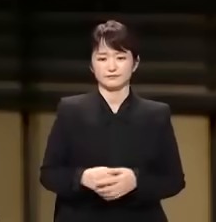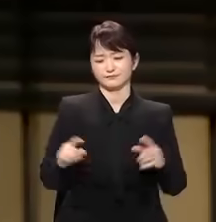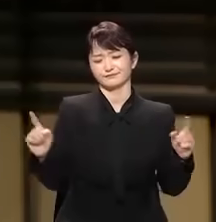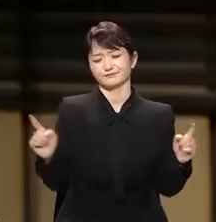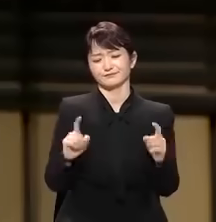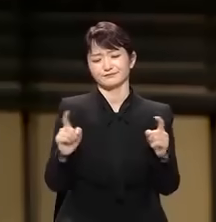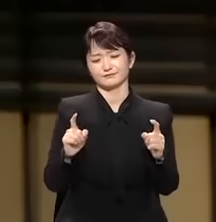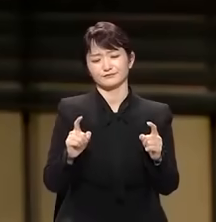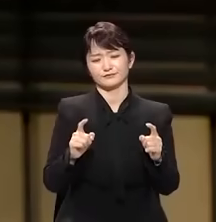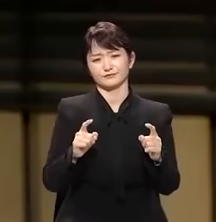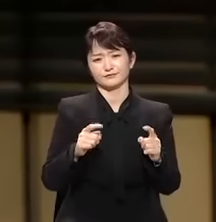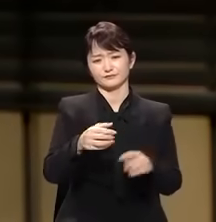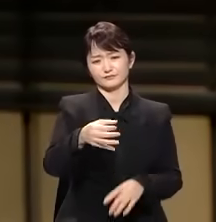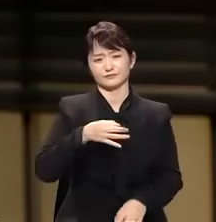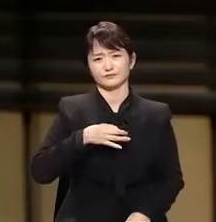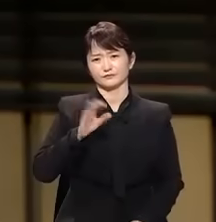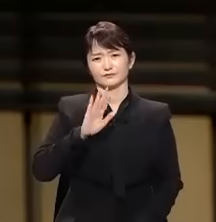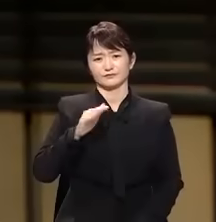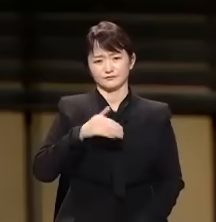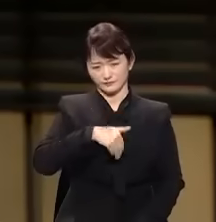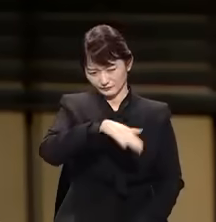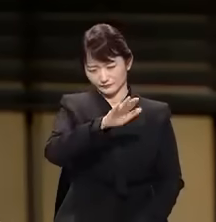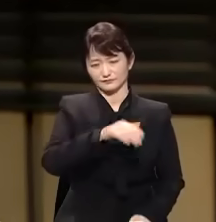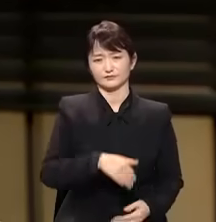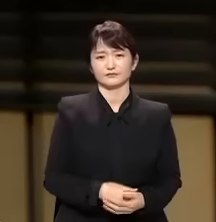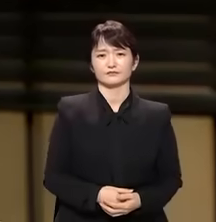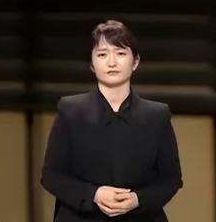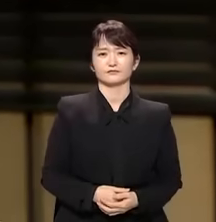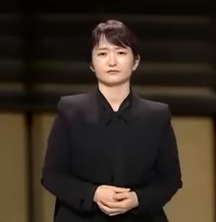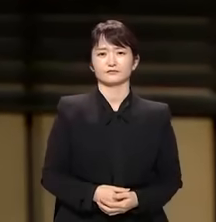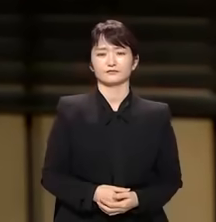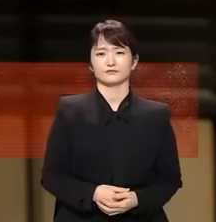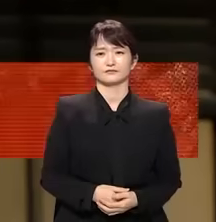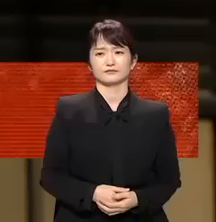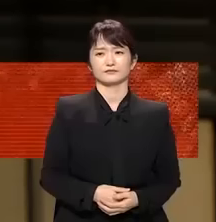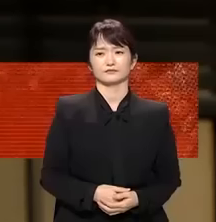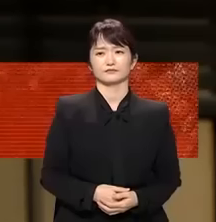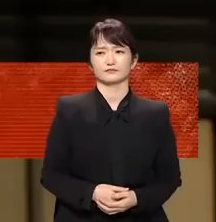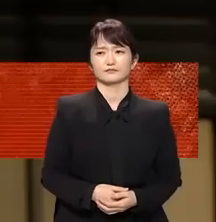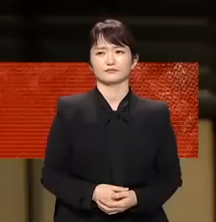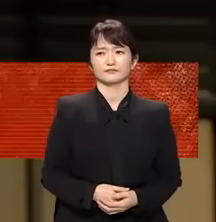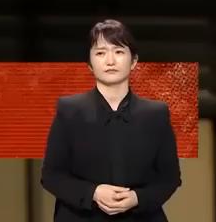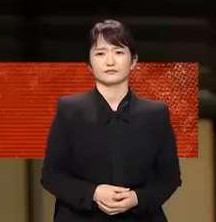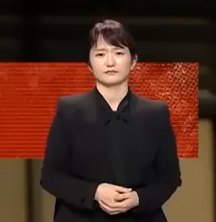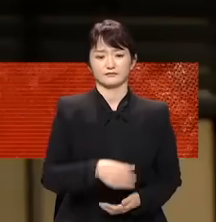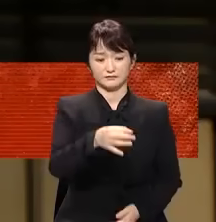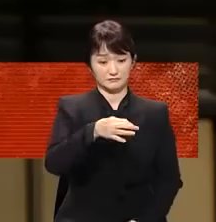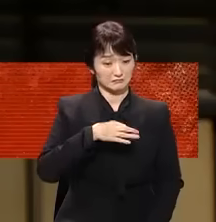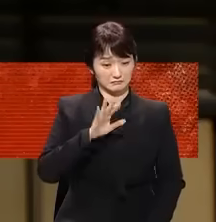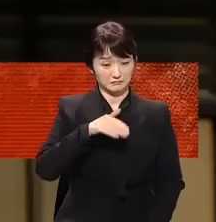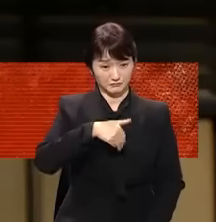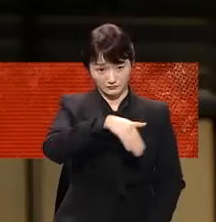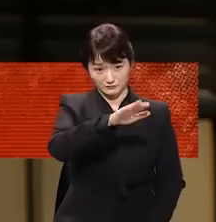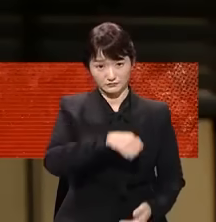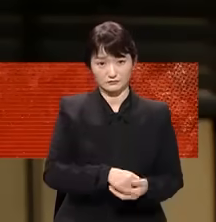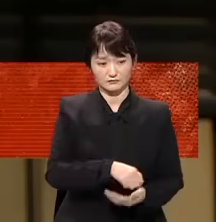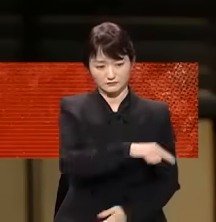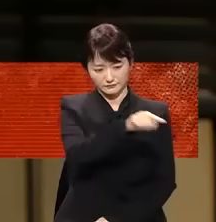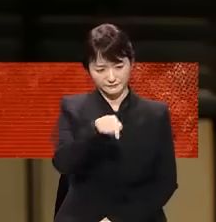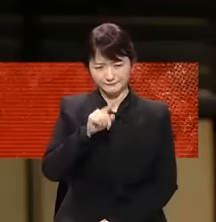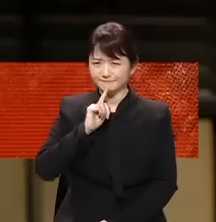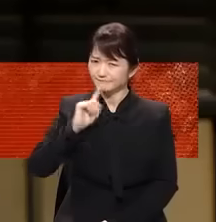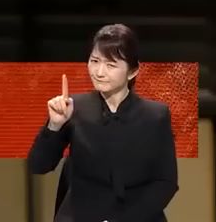돈 받을테니까 그냥 가라고 어 가라고 했다고 합니다 그래서 돈 받 돈 안 받고 그냥 가라고 하고 그냥이 사람들을 신고해 버릴까